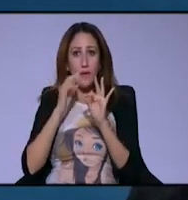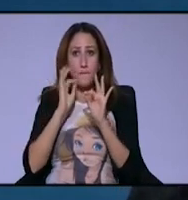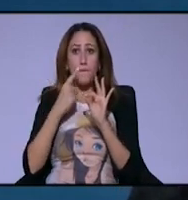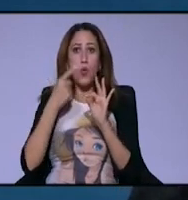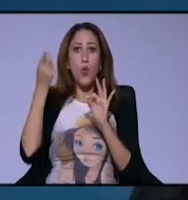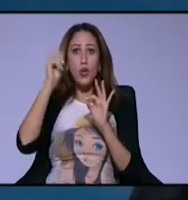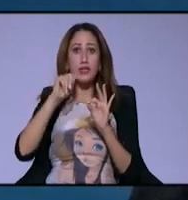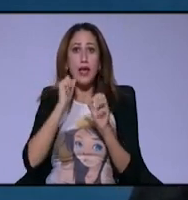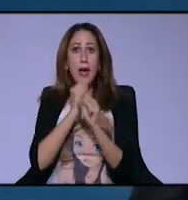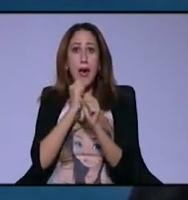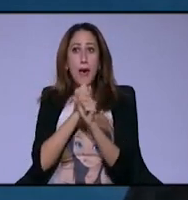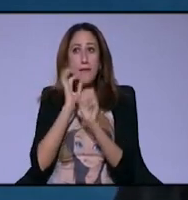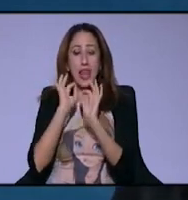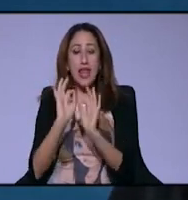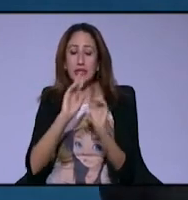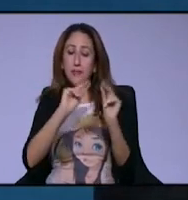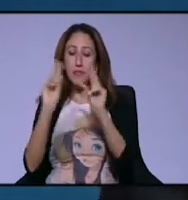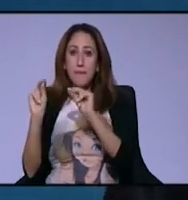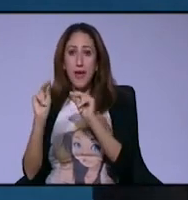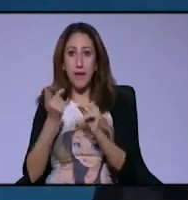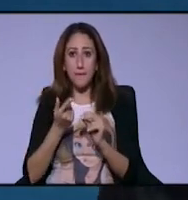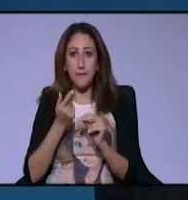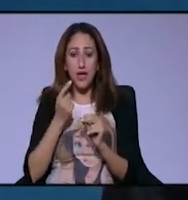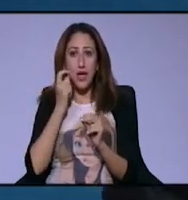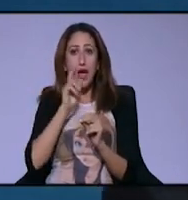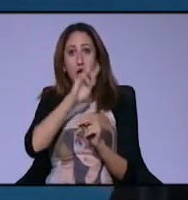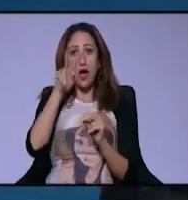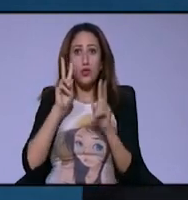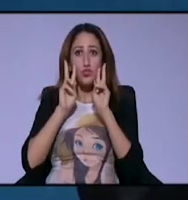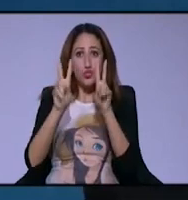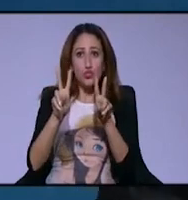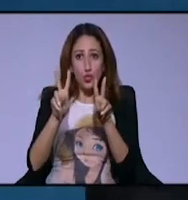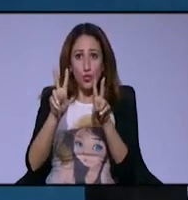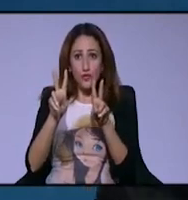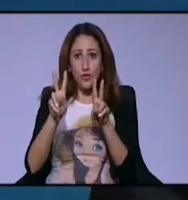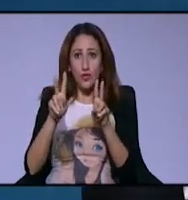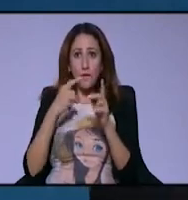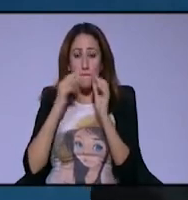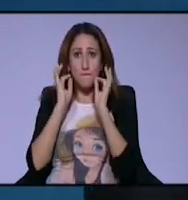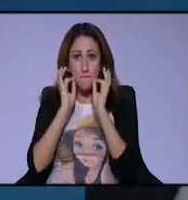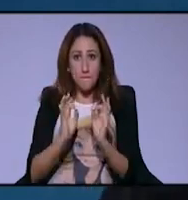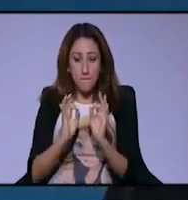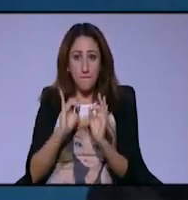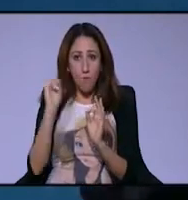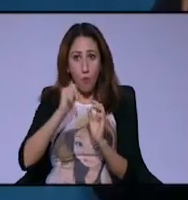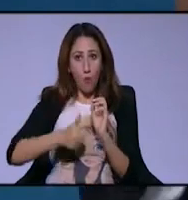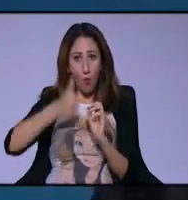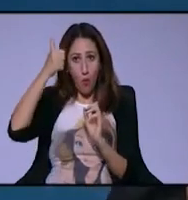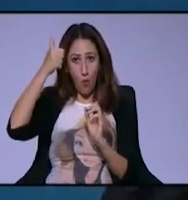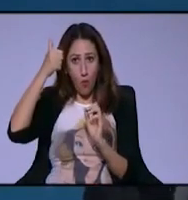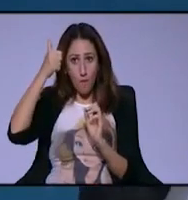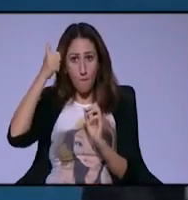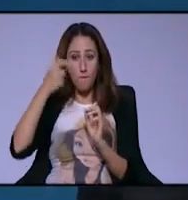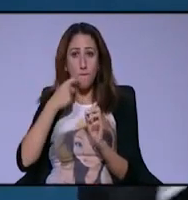سنة عمل على هذا المستوى يوصل إلى كل مشاهد على أرض مصر الحجم الحقيقي والقيمة الحقيقية لما تقوم به